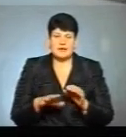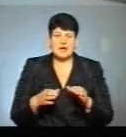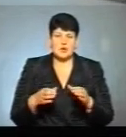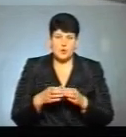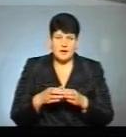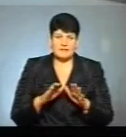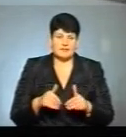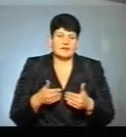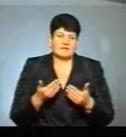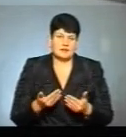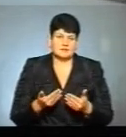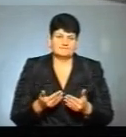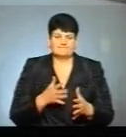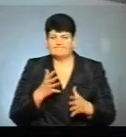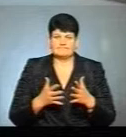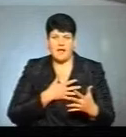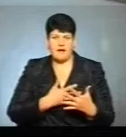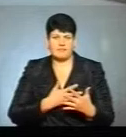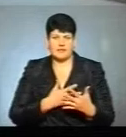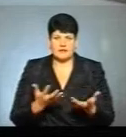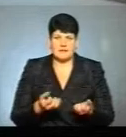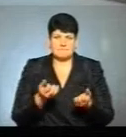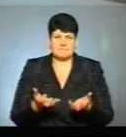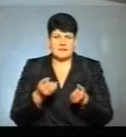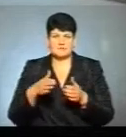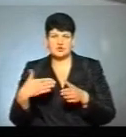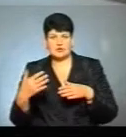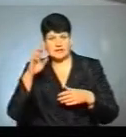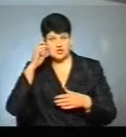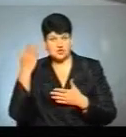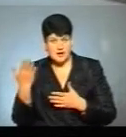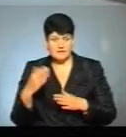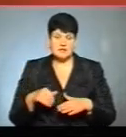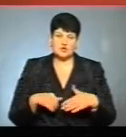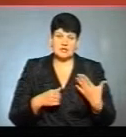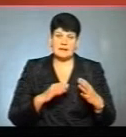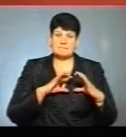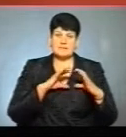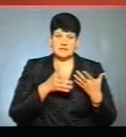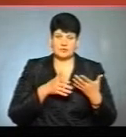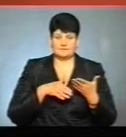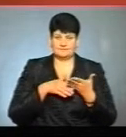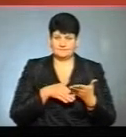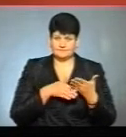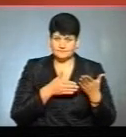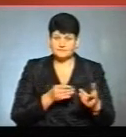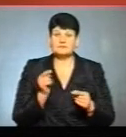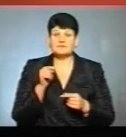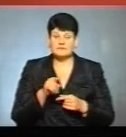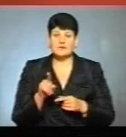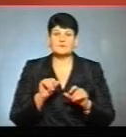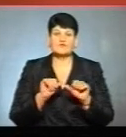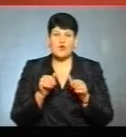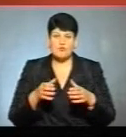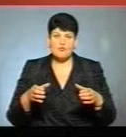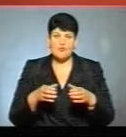надавалася дуже жвава і активна підтримка як зі сторони держави, так і зі сторони міжнародних донорських організацій для того, щоб